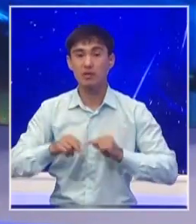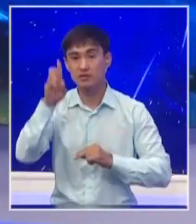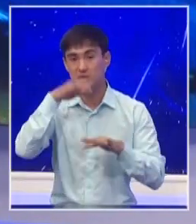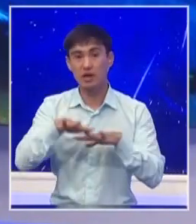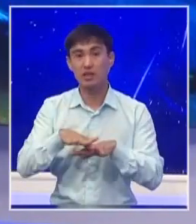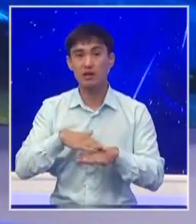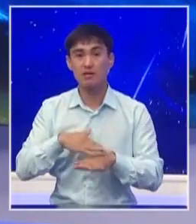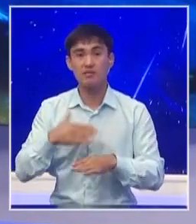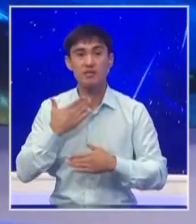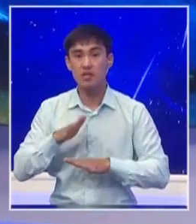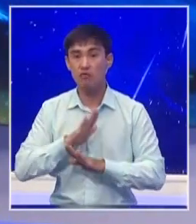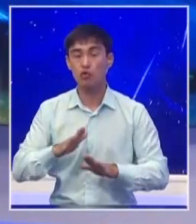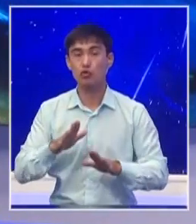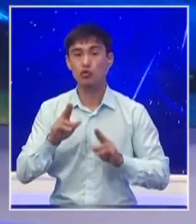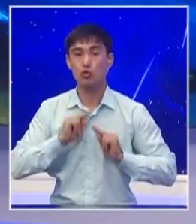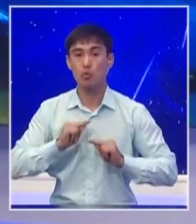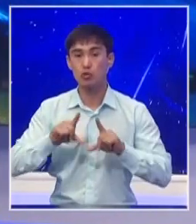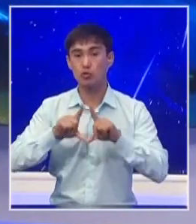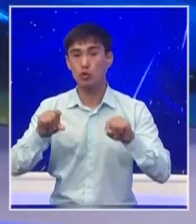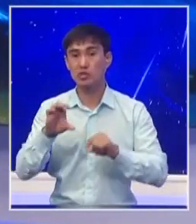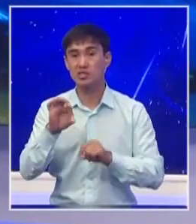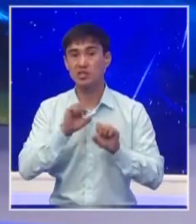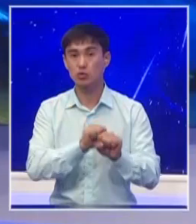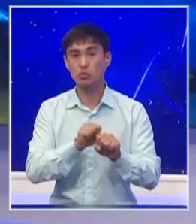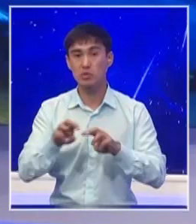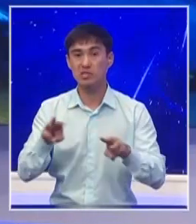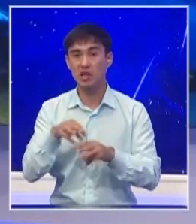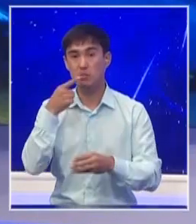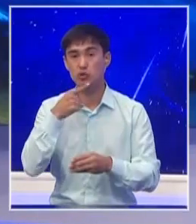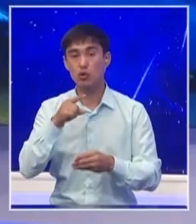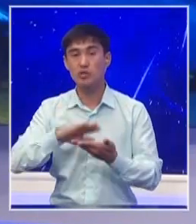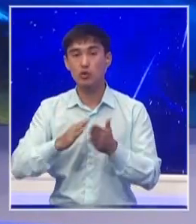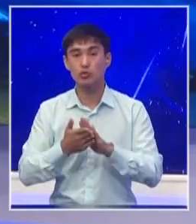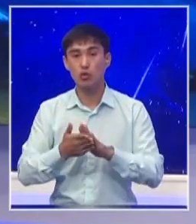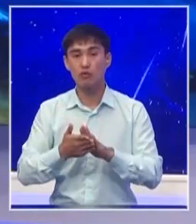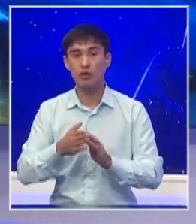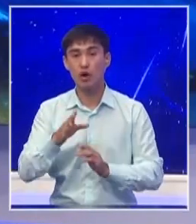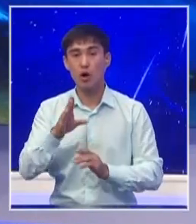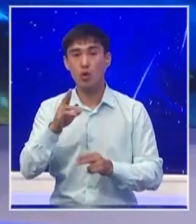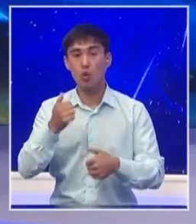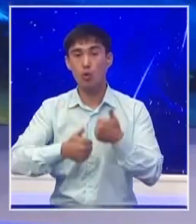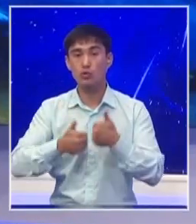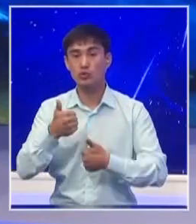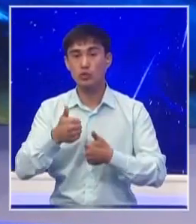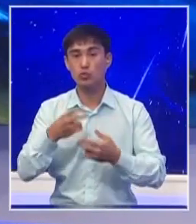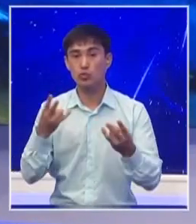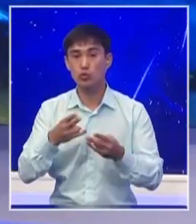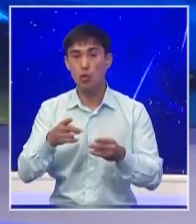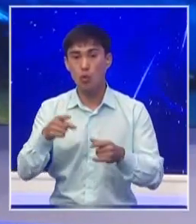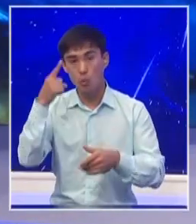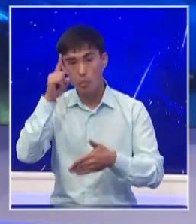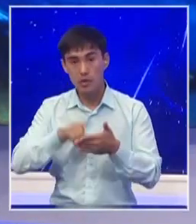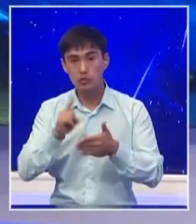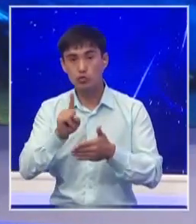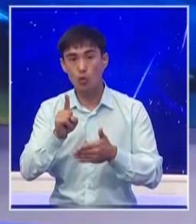выразил недовольство работой школьных секьюрити. Министр отметил, что перед заключением договора на конкурсной основе нужно убедиться в